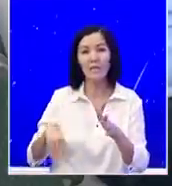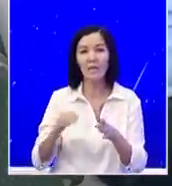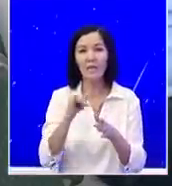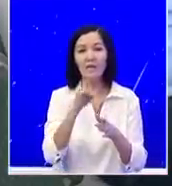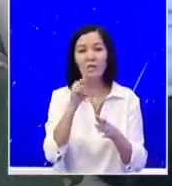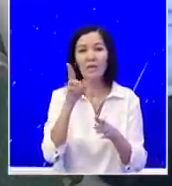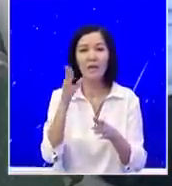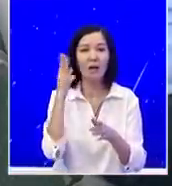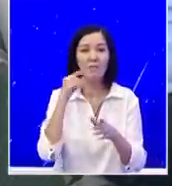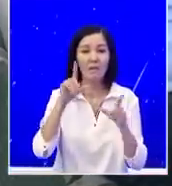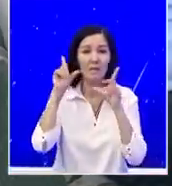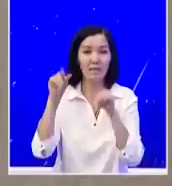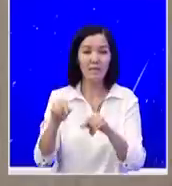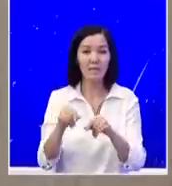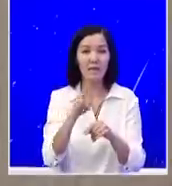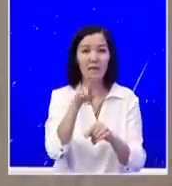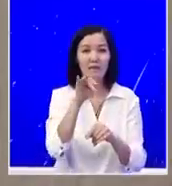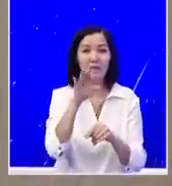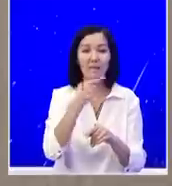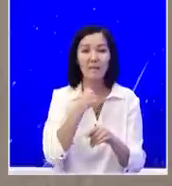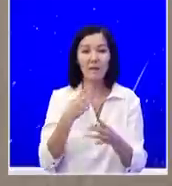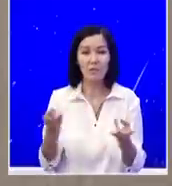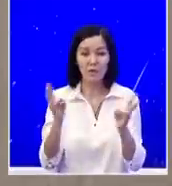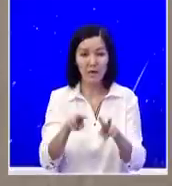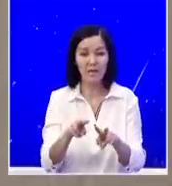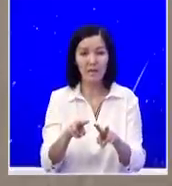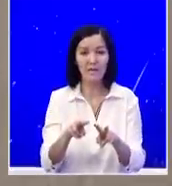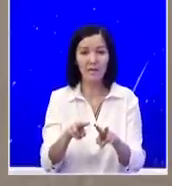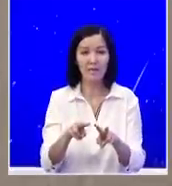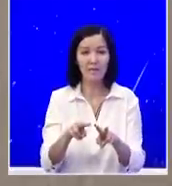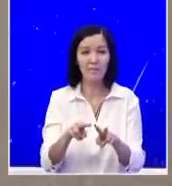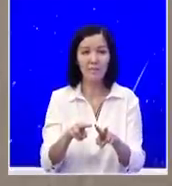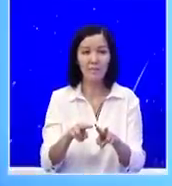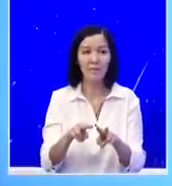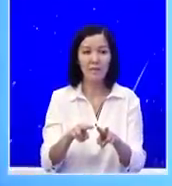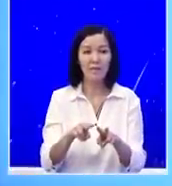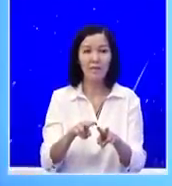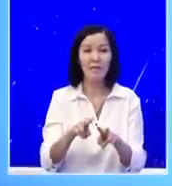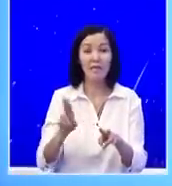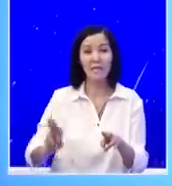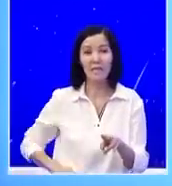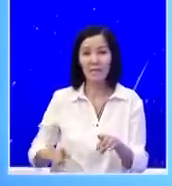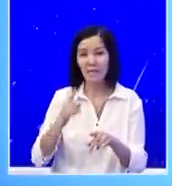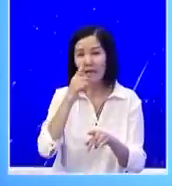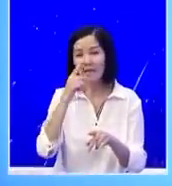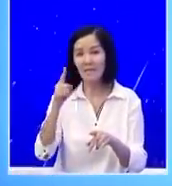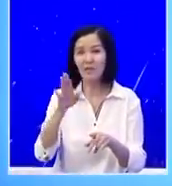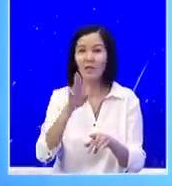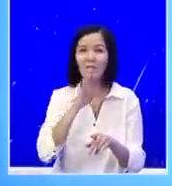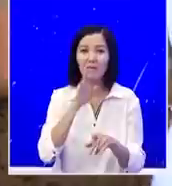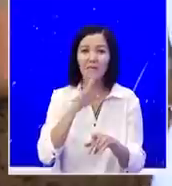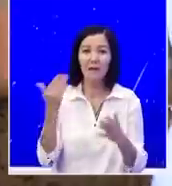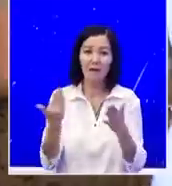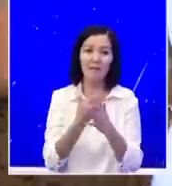қызмет бабымен Алматыға ауысты. Ал Дастан Талдықорғанда қалған. Азаматтың көңіл-күйін байқаған басшы жырақта жүрген екі жасты